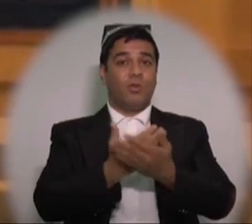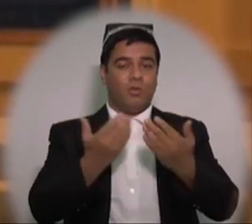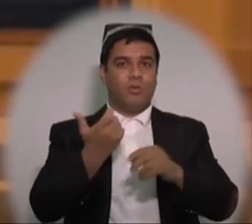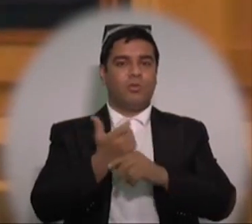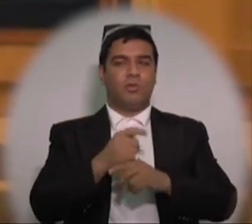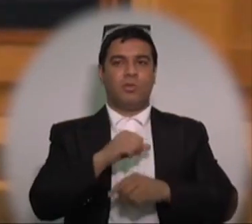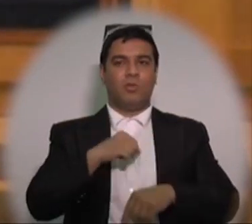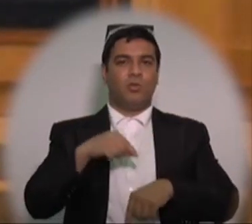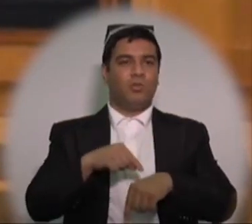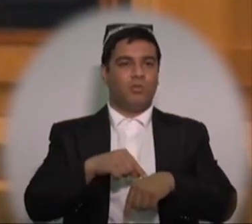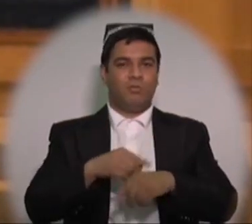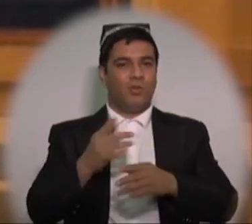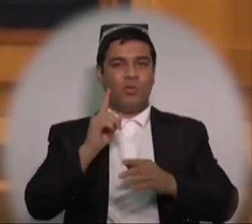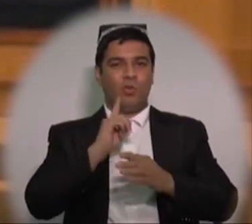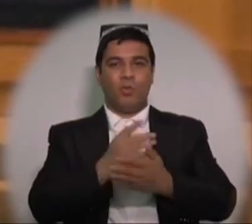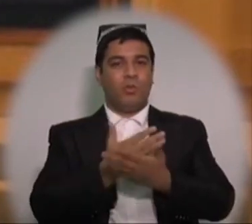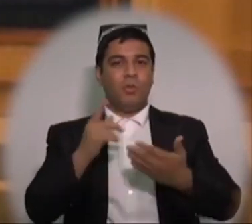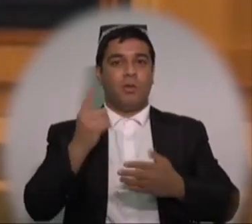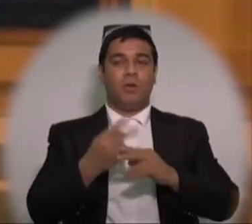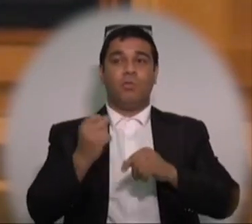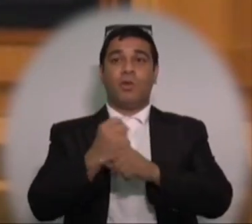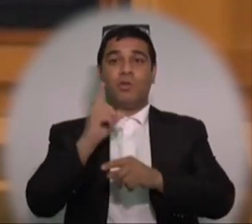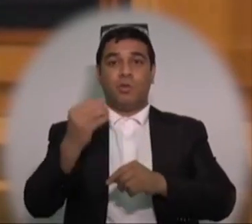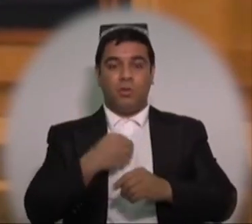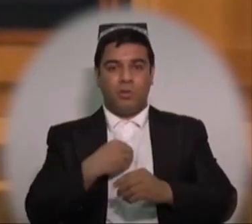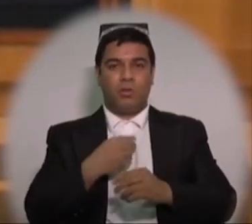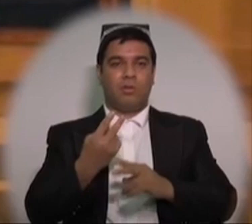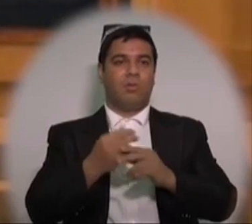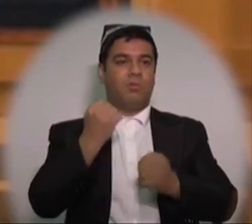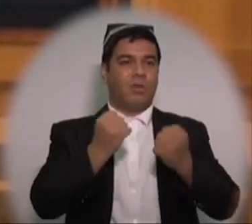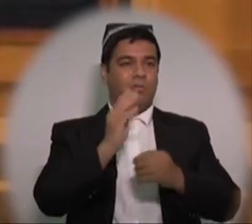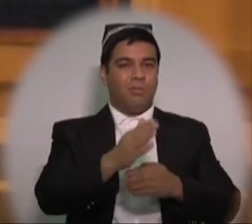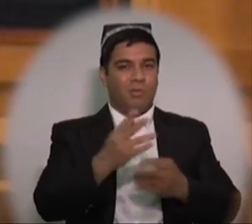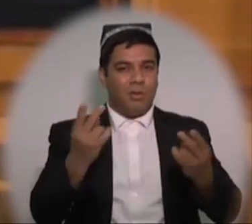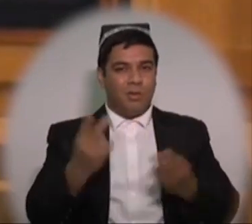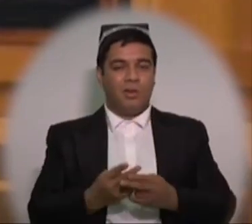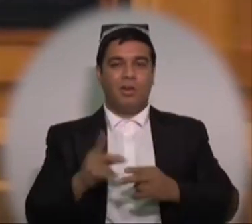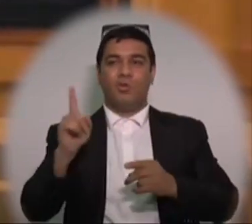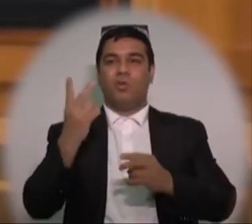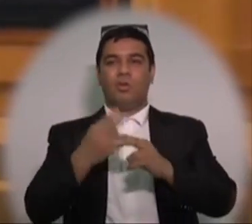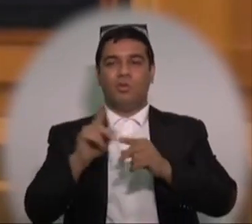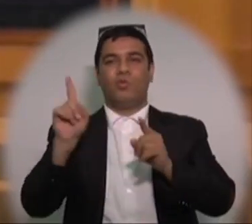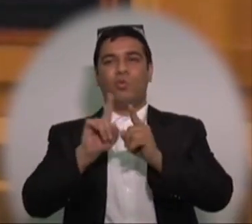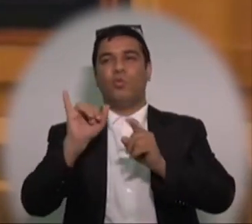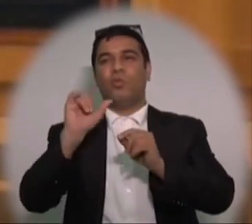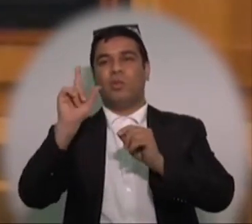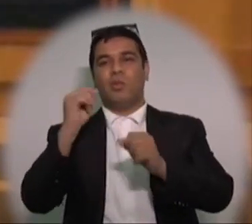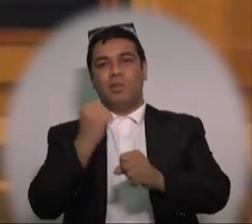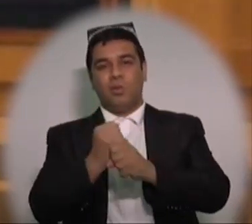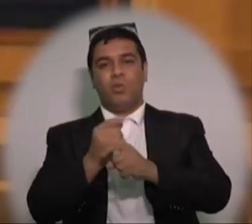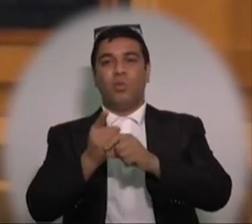o'zini juda noqulay his qiladi. Bozorga borgisa ham bir narsa urinish kerak. Guzarga chiqib kelmoqchi bo'lsa